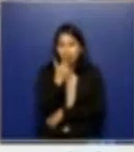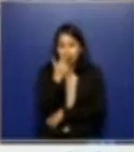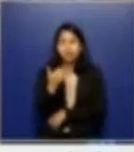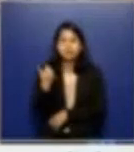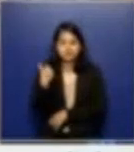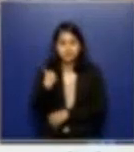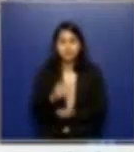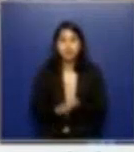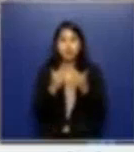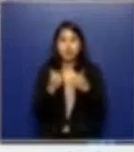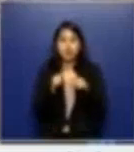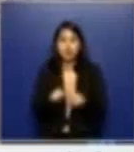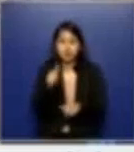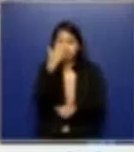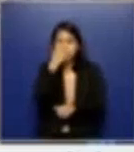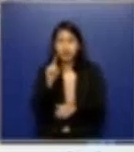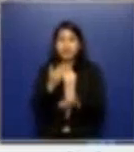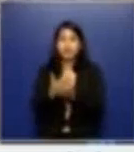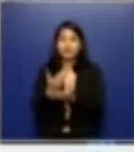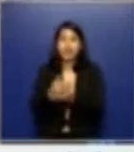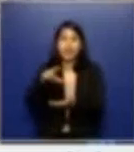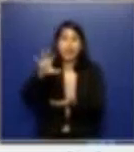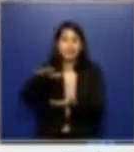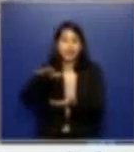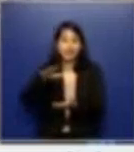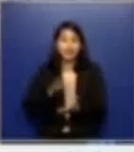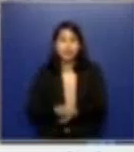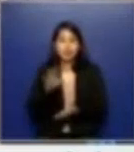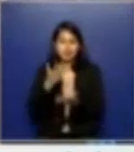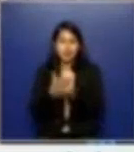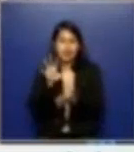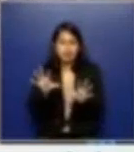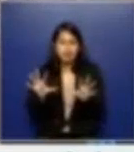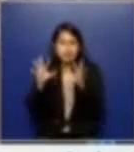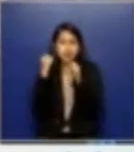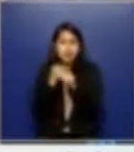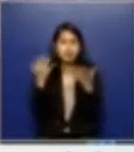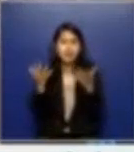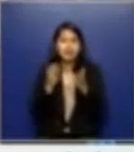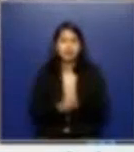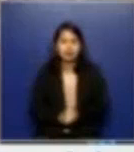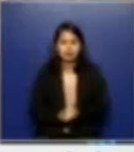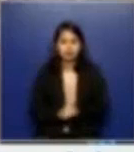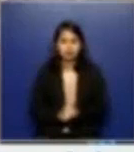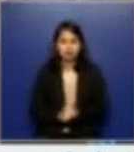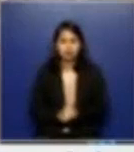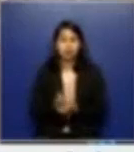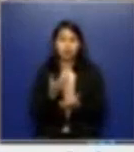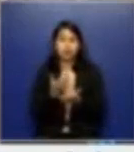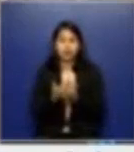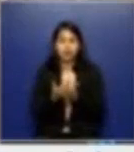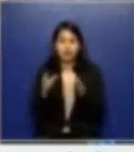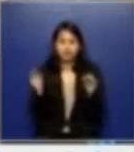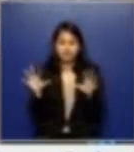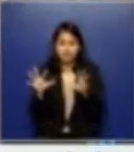ห้วันนี้เราอยู่ได้ด้วยเงินเยียวยาเท่านั้นนะครับแล้วเยียวยาหมดเอาไงต่อวันนี้เยียวยากำลังหมด